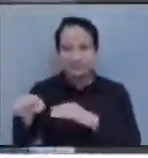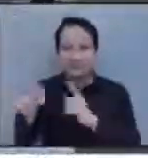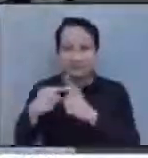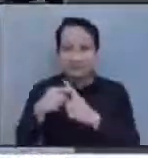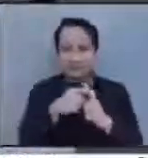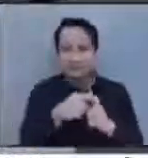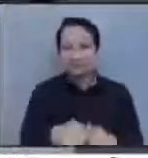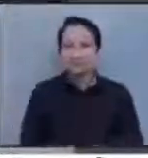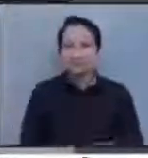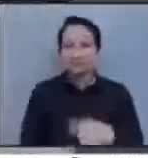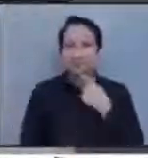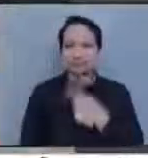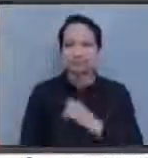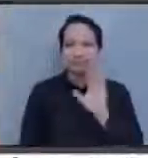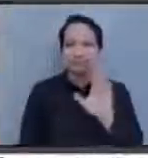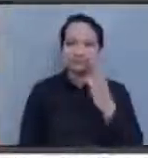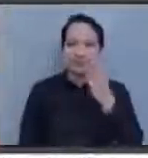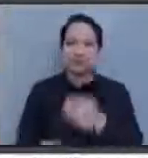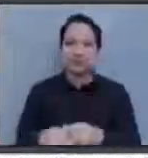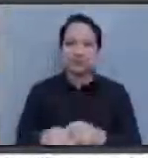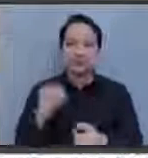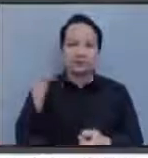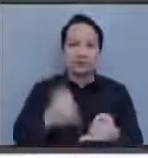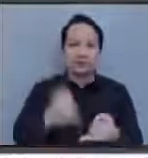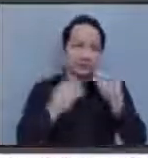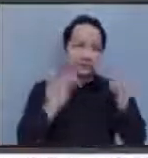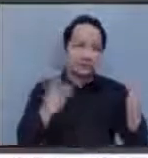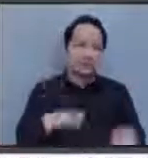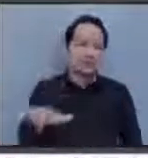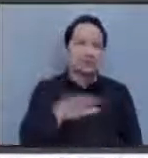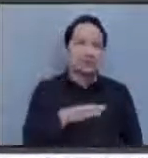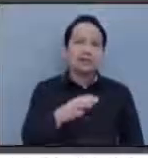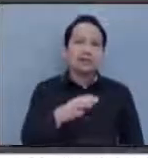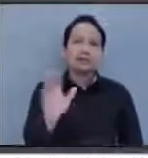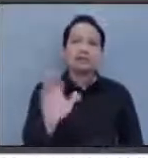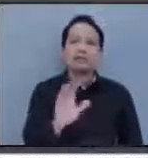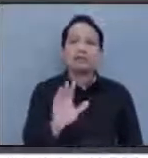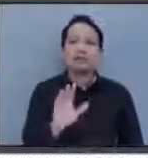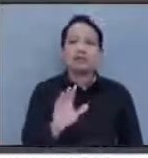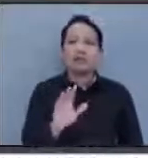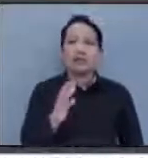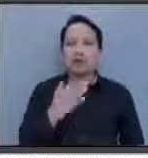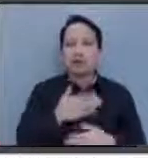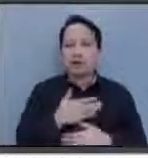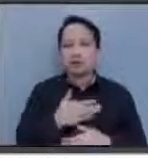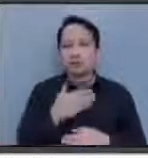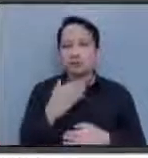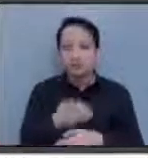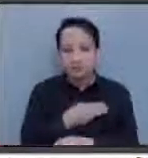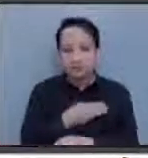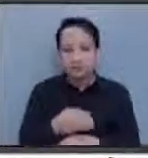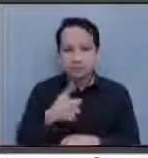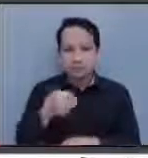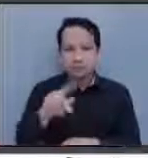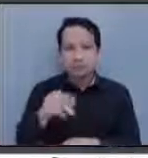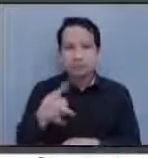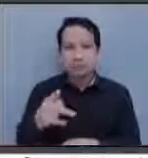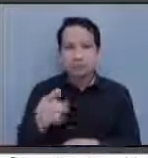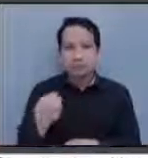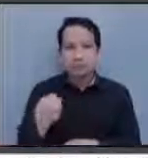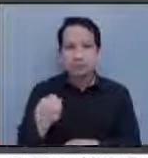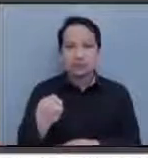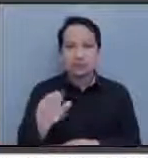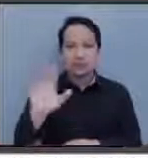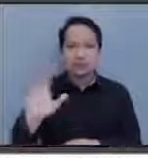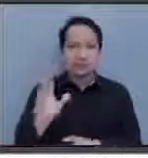sa kamag-alak na nasawi, huling habilin sa kanila ng namayapa na gumamit na masayang awit mula sa TikTok sa kanyang prosesyon sa halip